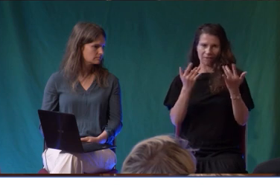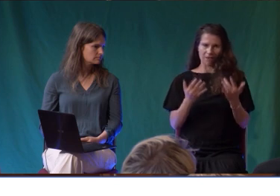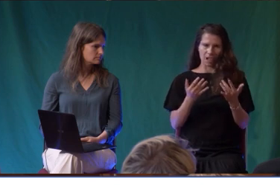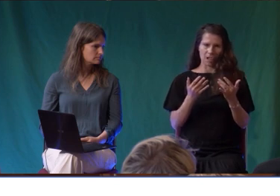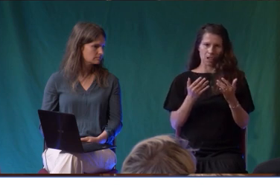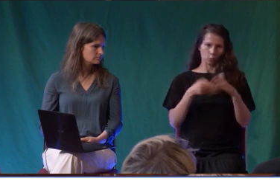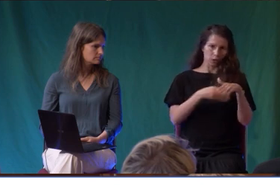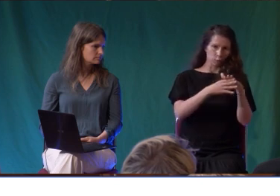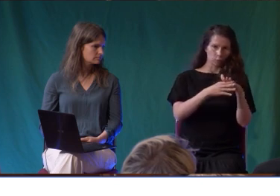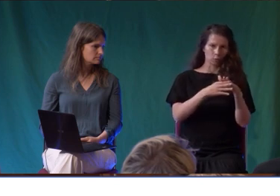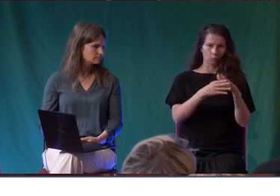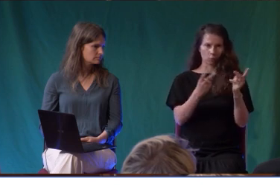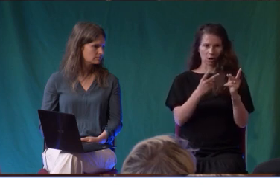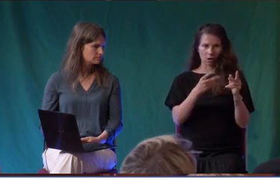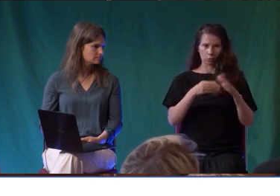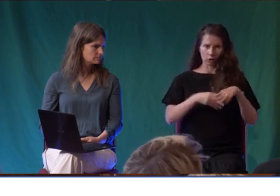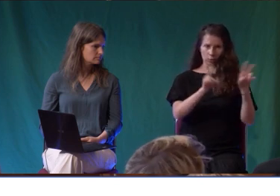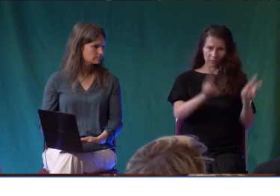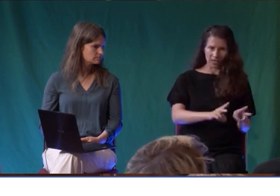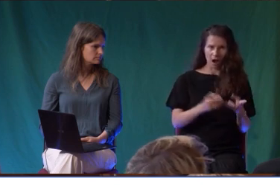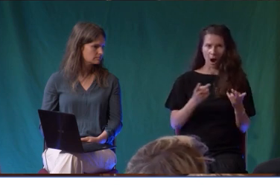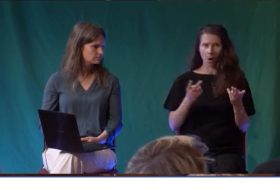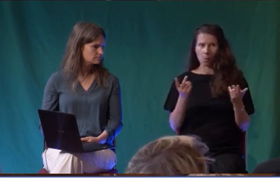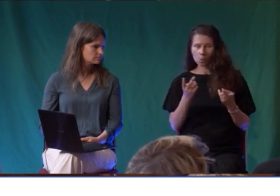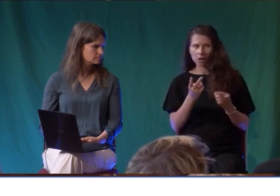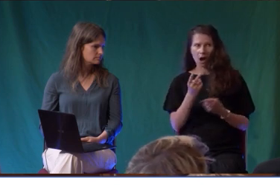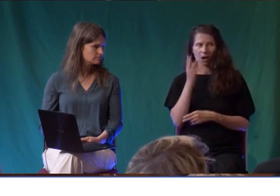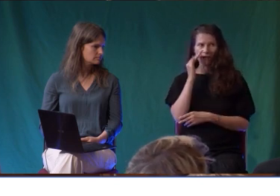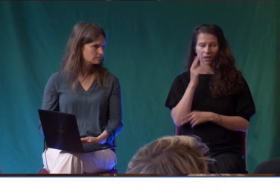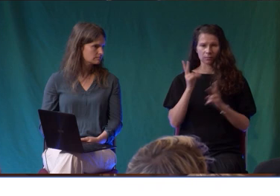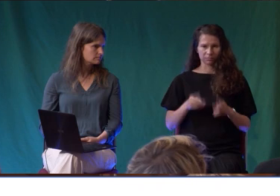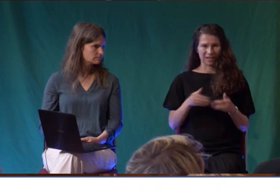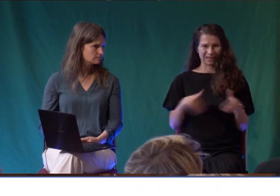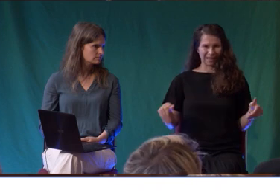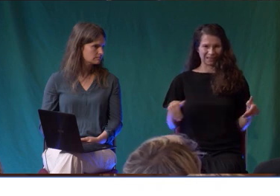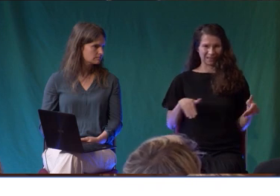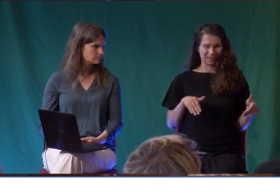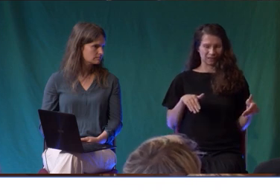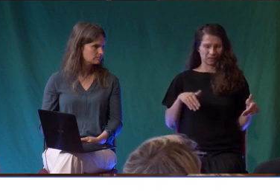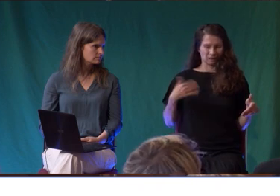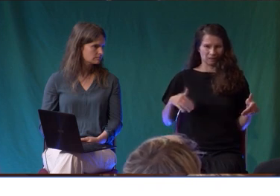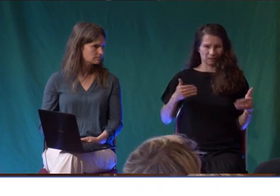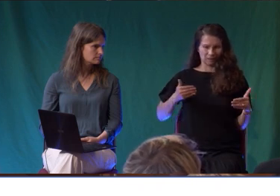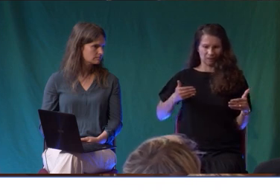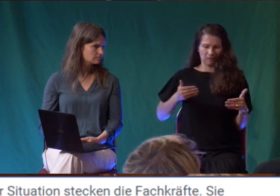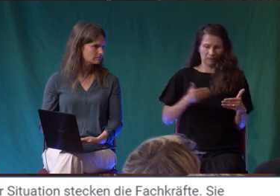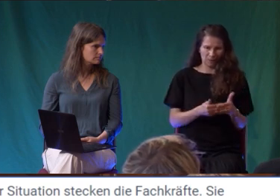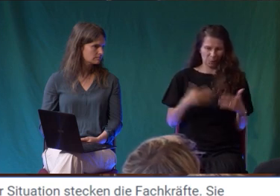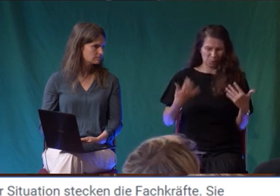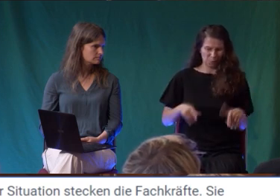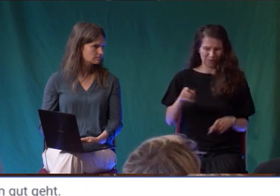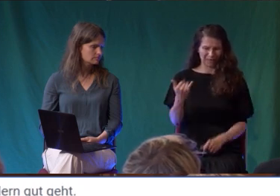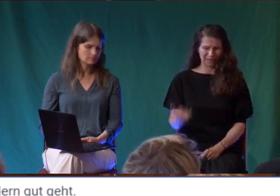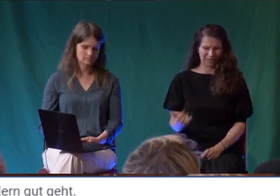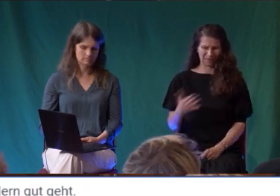Unterstützung und wann wann ist es vielleicht wirklich mal so ein Bereich wo man denkt oh jetzt wird es langsam haarig da geht es einem Kind nicht